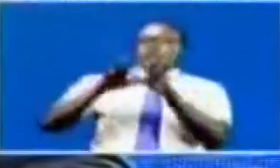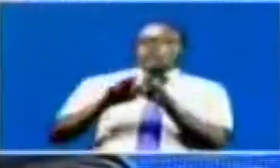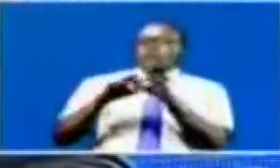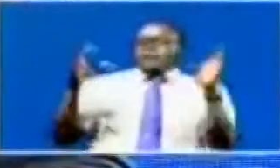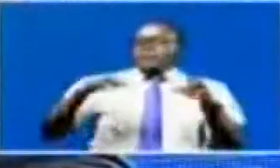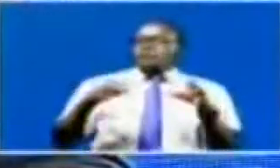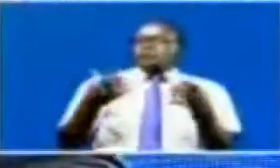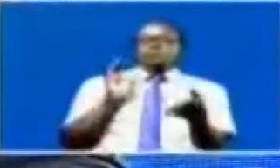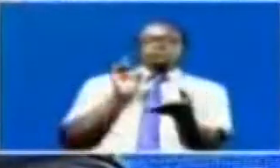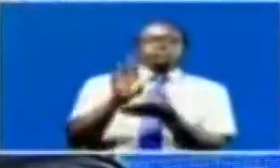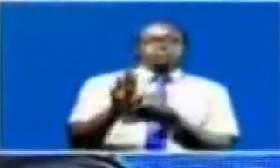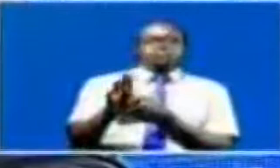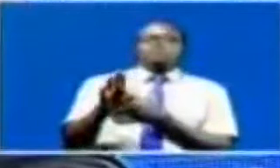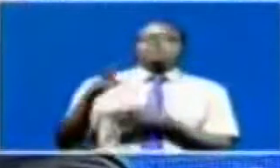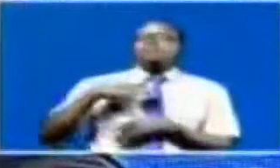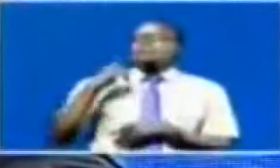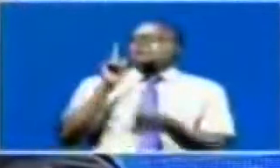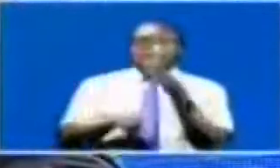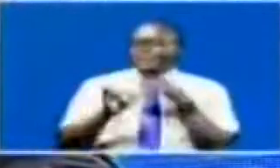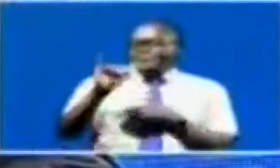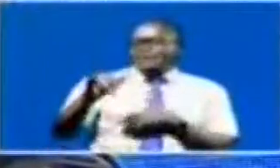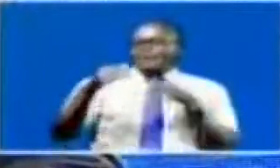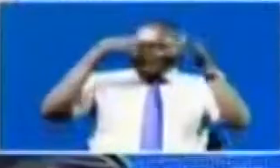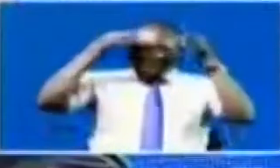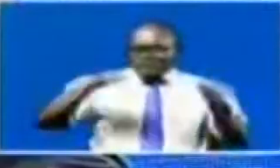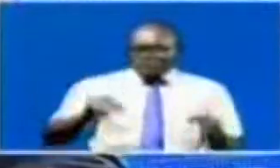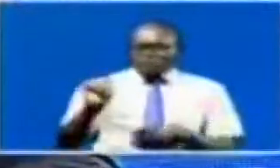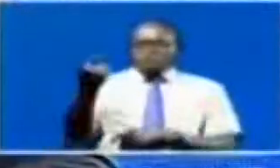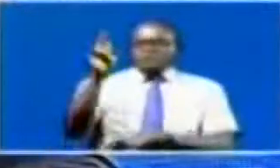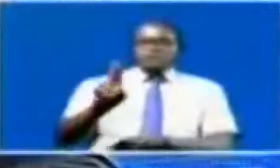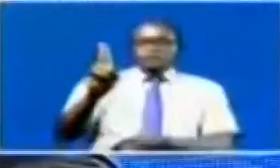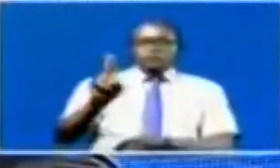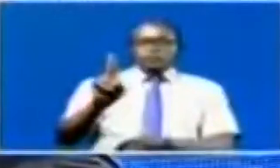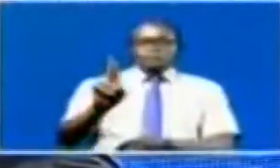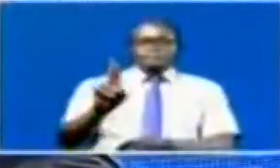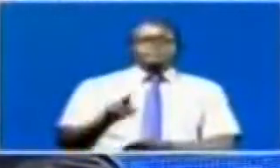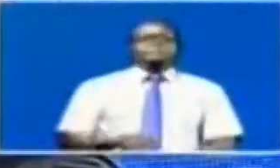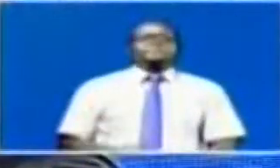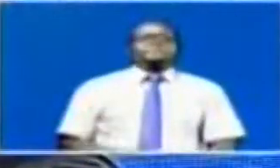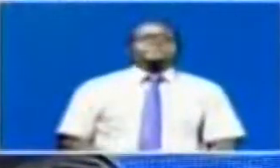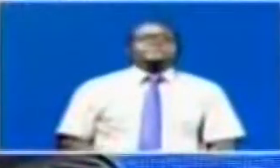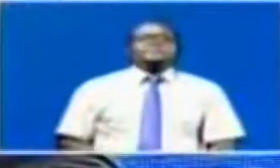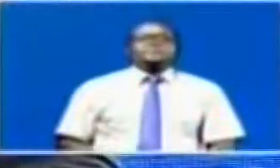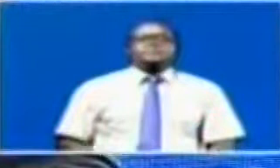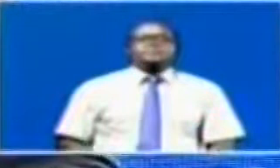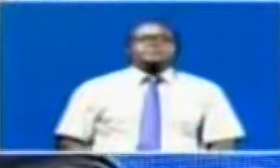na kufurusha wabomoaji akidai kuwa ni agizo la Rais Uhuru Kenyatta. Mwanahabari wetu Francis Ontomwa anaarifu kwa